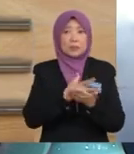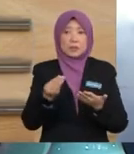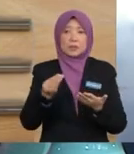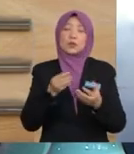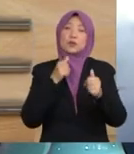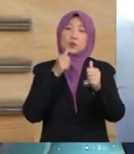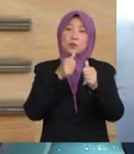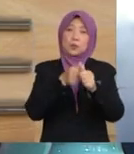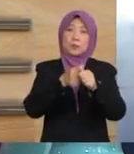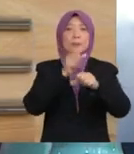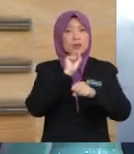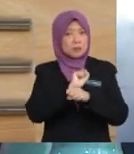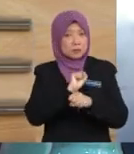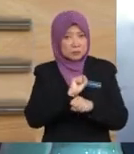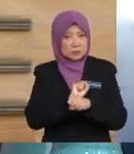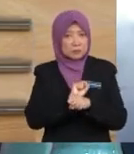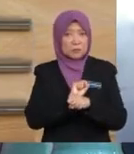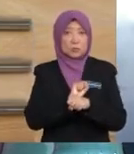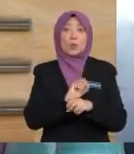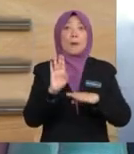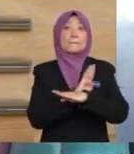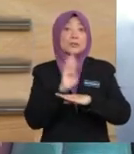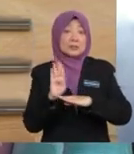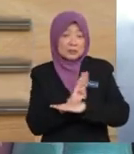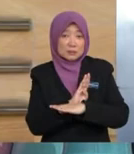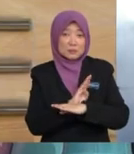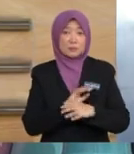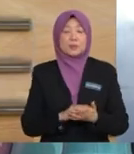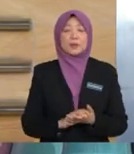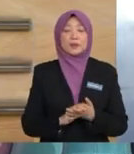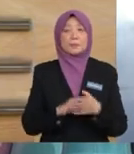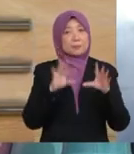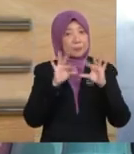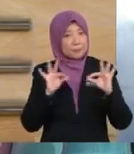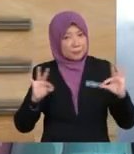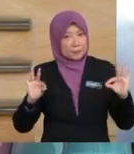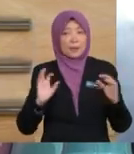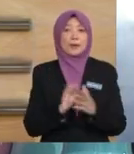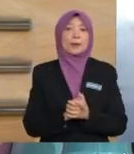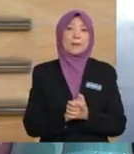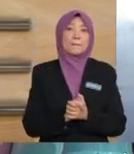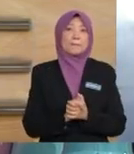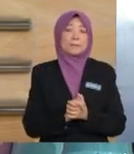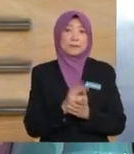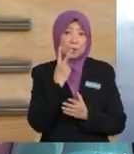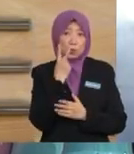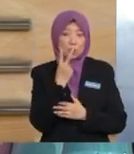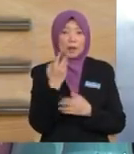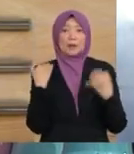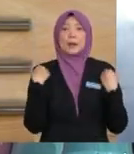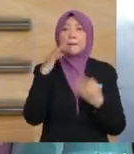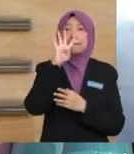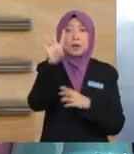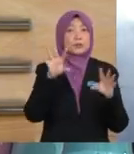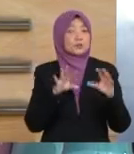arah kerjaya. Okey, jadi hiasan kek terbahagi kepada empat jenis. Jadi Rina ya, betul. Iaitu